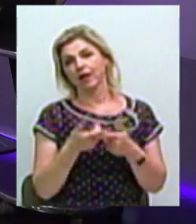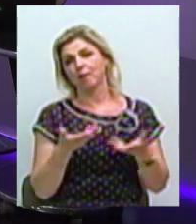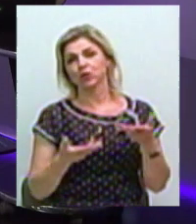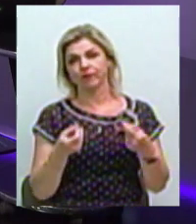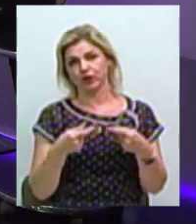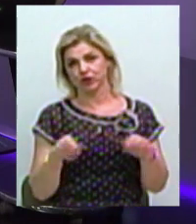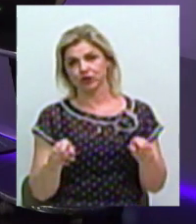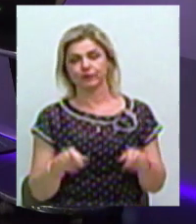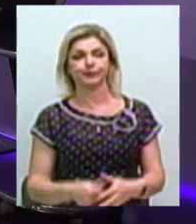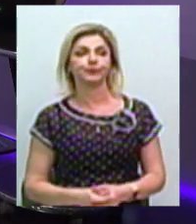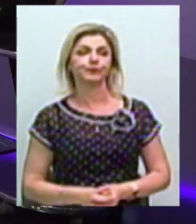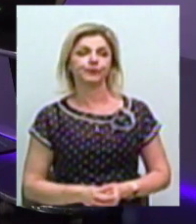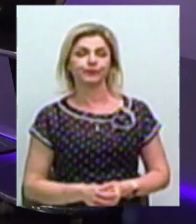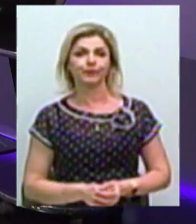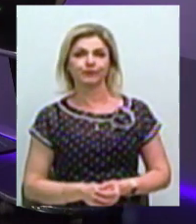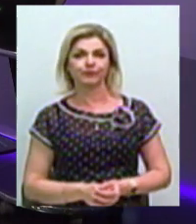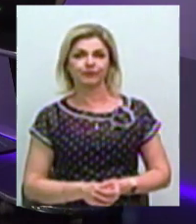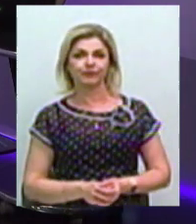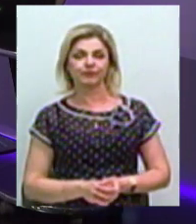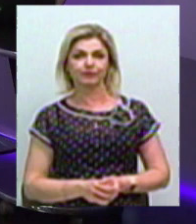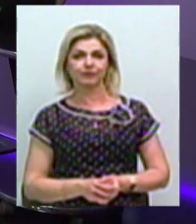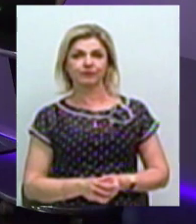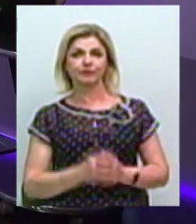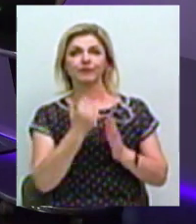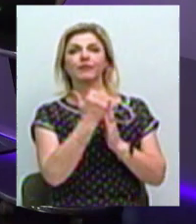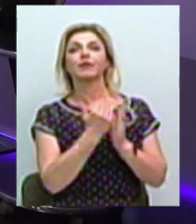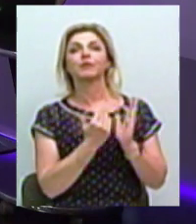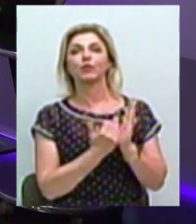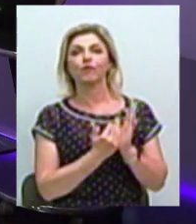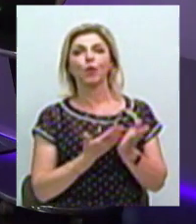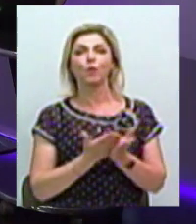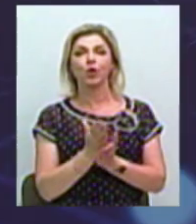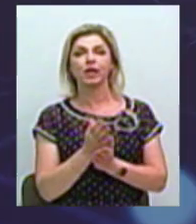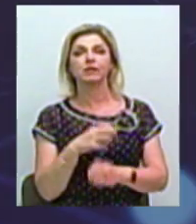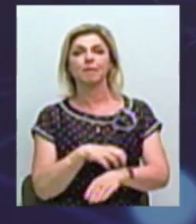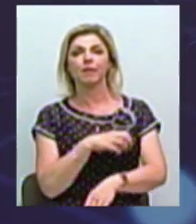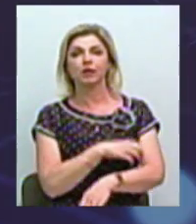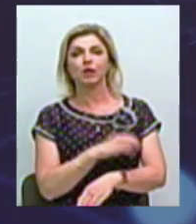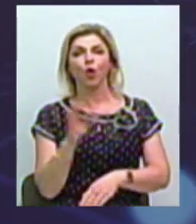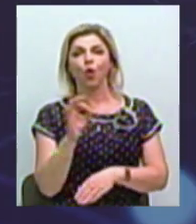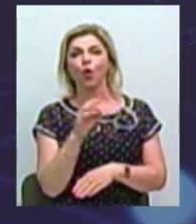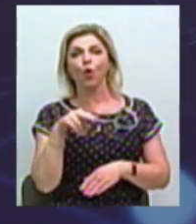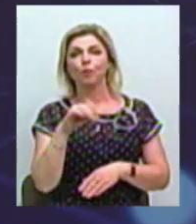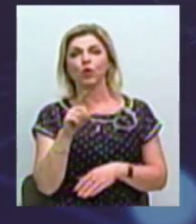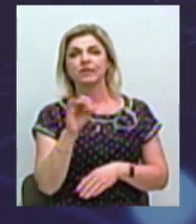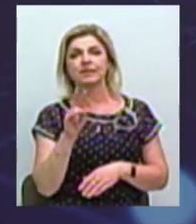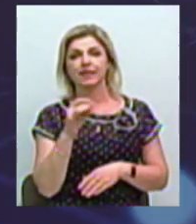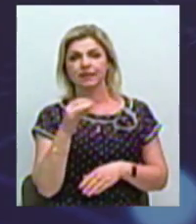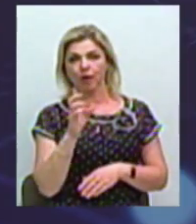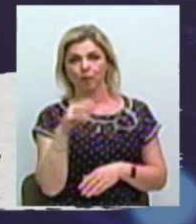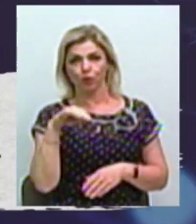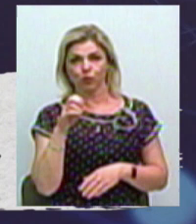Якісь інші. На будь-яку тему. Так, дякую. Програма політичної партії «Опозиційний блок», від якої ви кандидуєте